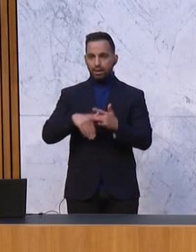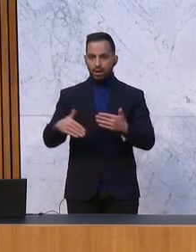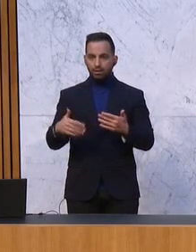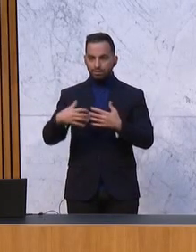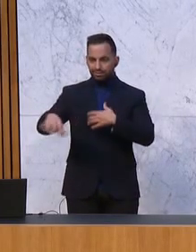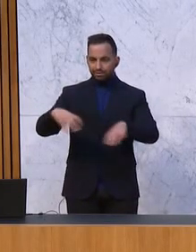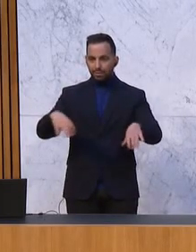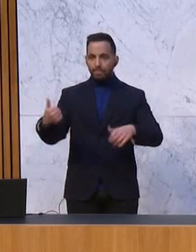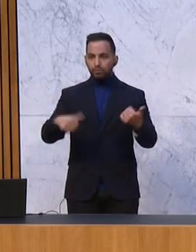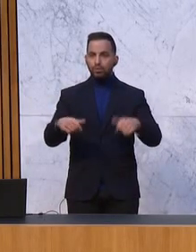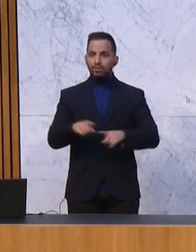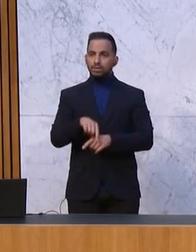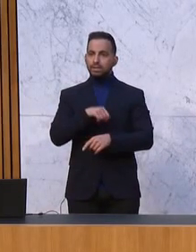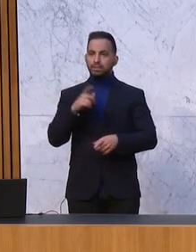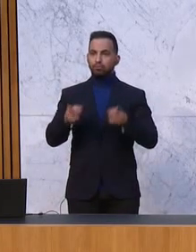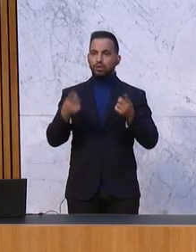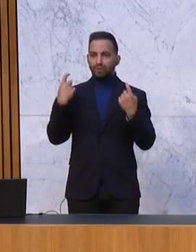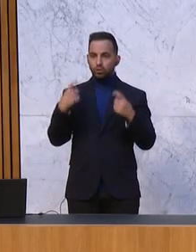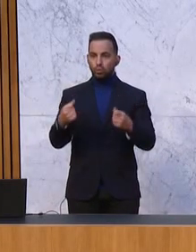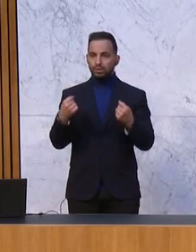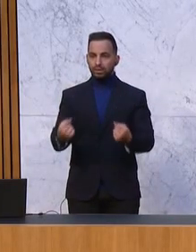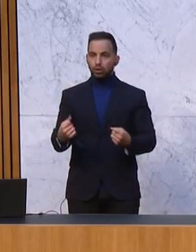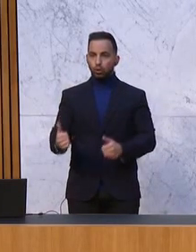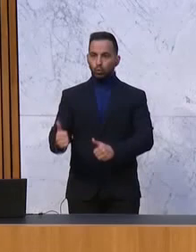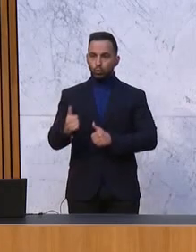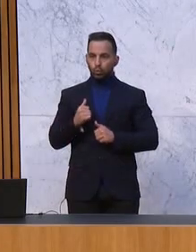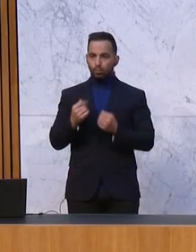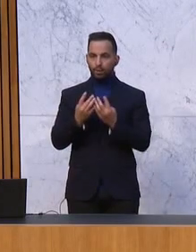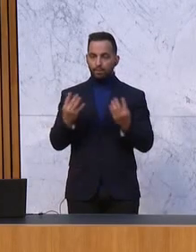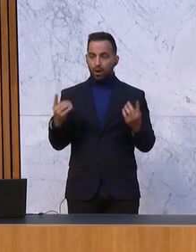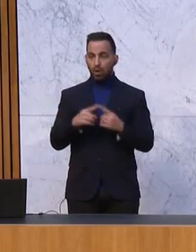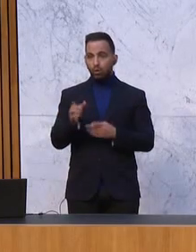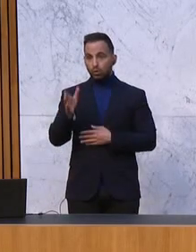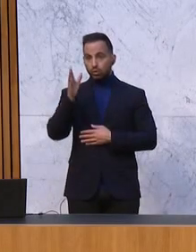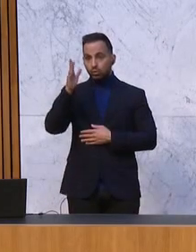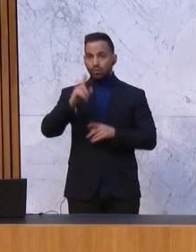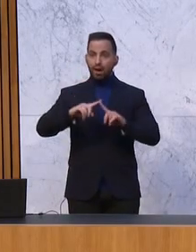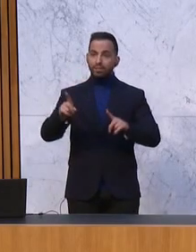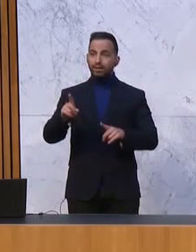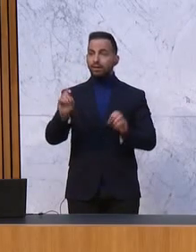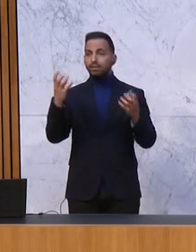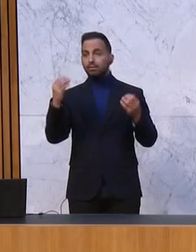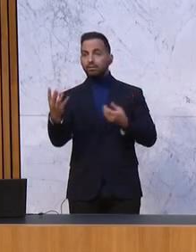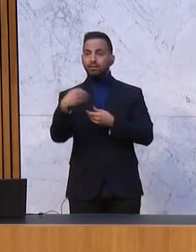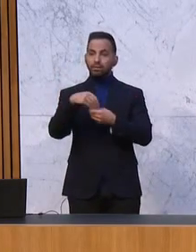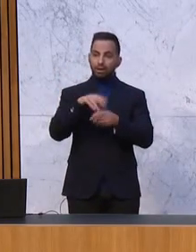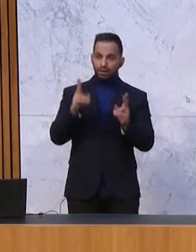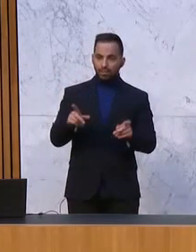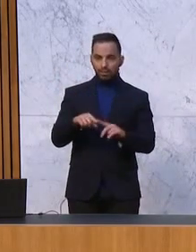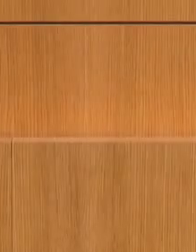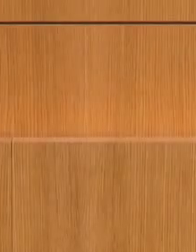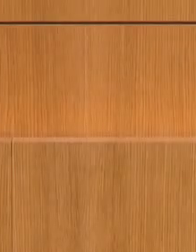dezentralen Apotheken im Sinne der Autarkie und der Versorgungssicherheit der Truppe und vielleicht in weiterer Zukunft auch für andere Einsatzkräfte. Hier besteht